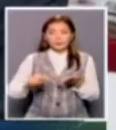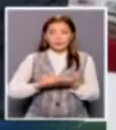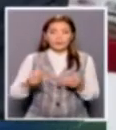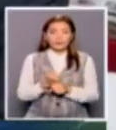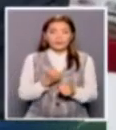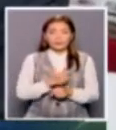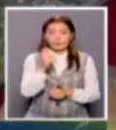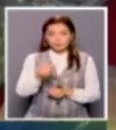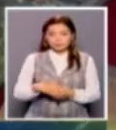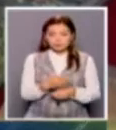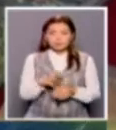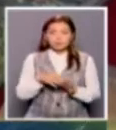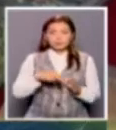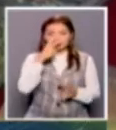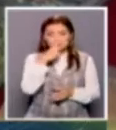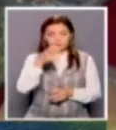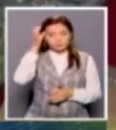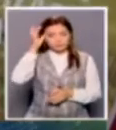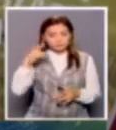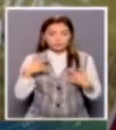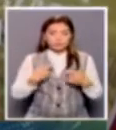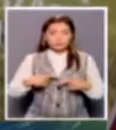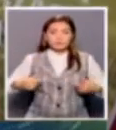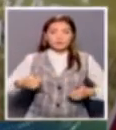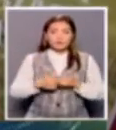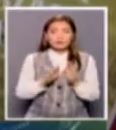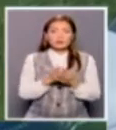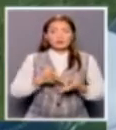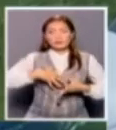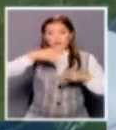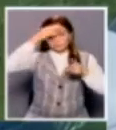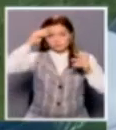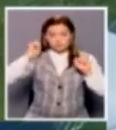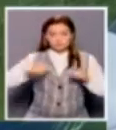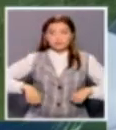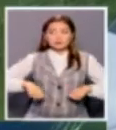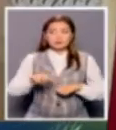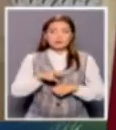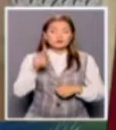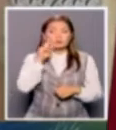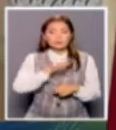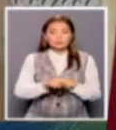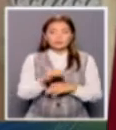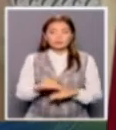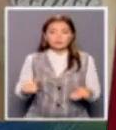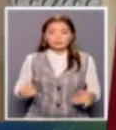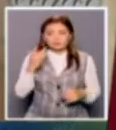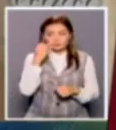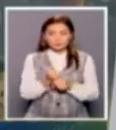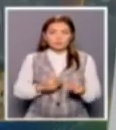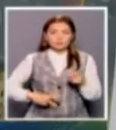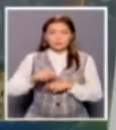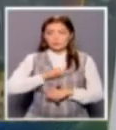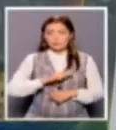алып жүрген жазушы. Оны көрмеге қойылған туындыгердің әр кітабынан аңғаруға болады. Әдебиет сабағында оқушылардың творчестволық